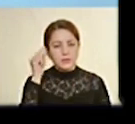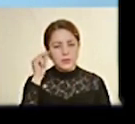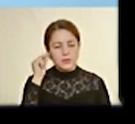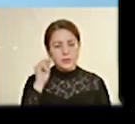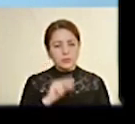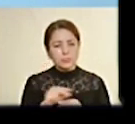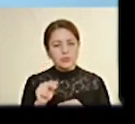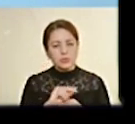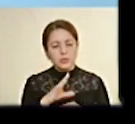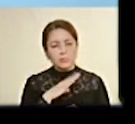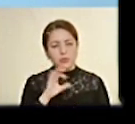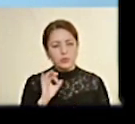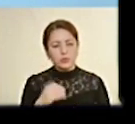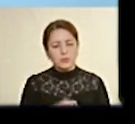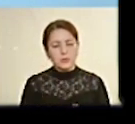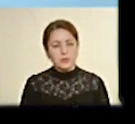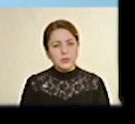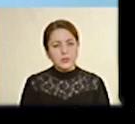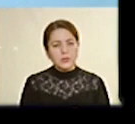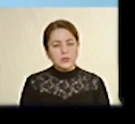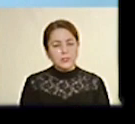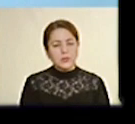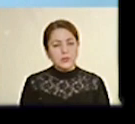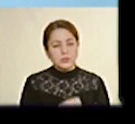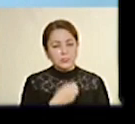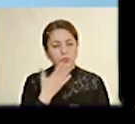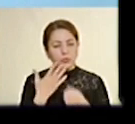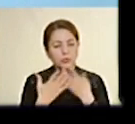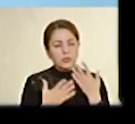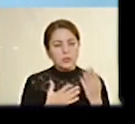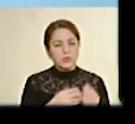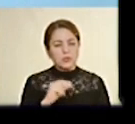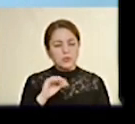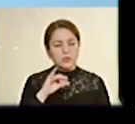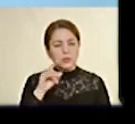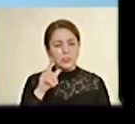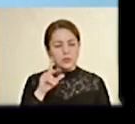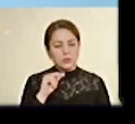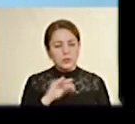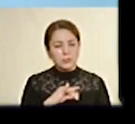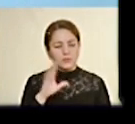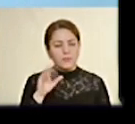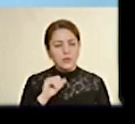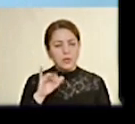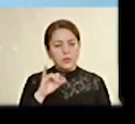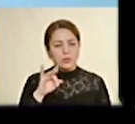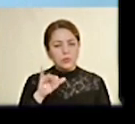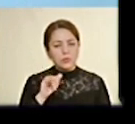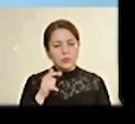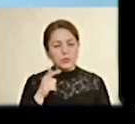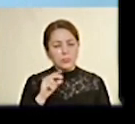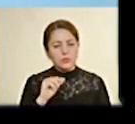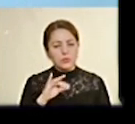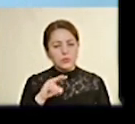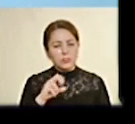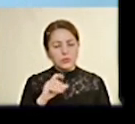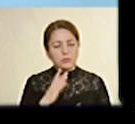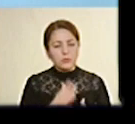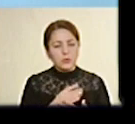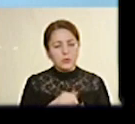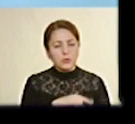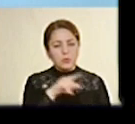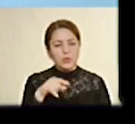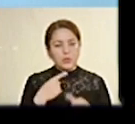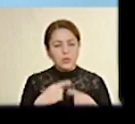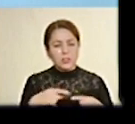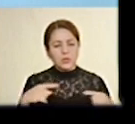darslarimizda o'tganmiz, to'g'rimi? Demak, guldagi changchi va urug'chilar mavjud. Ular